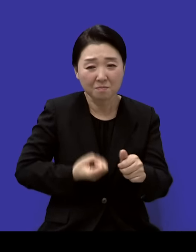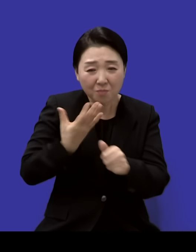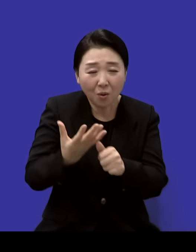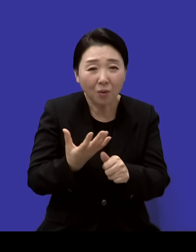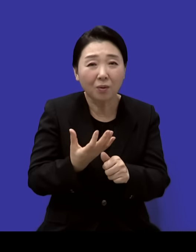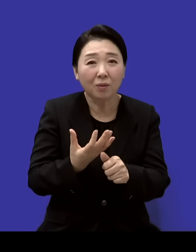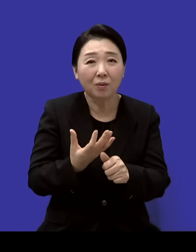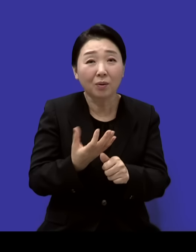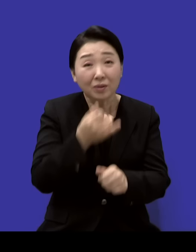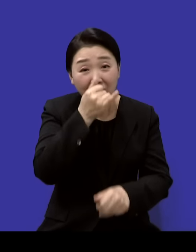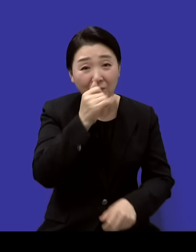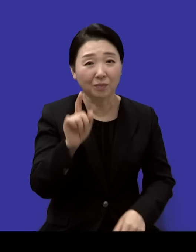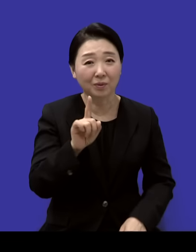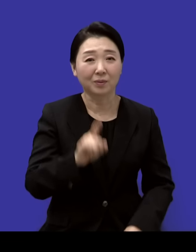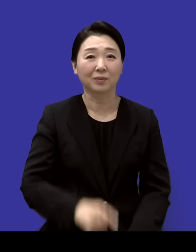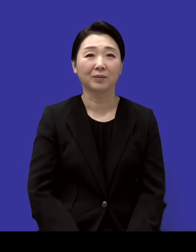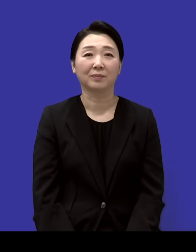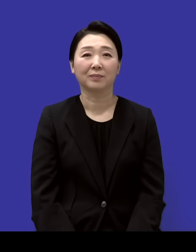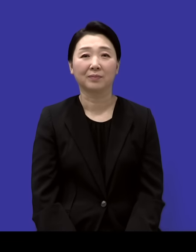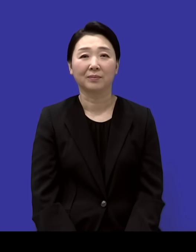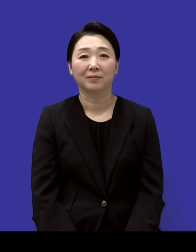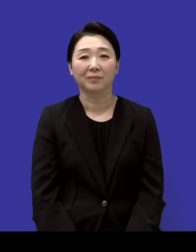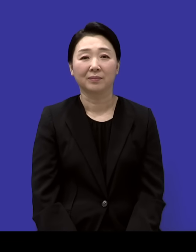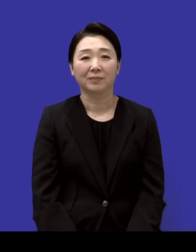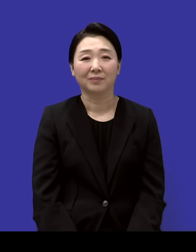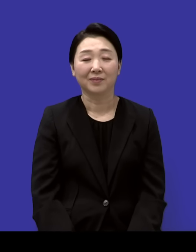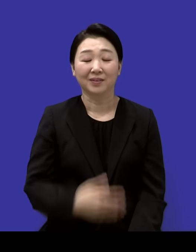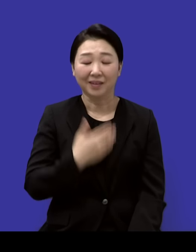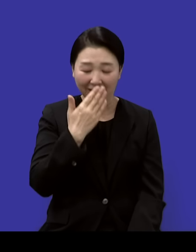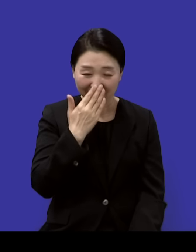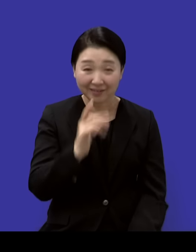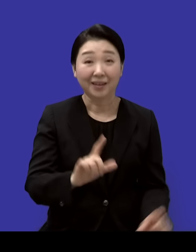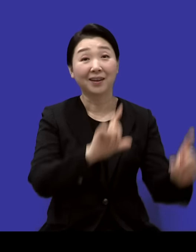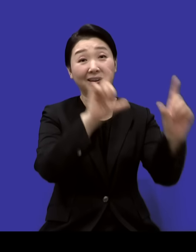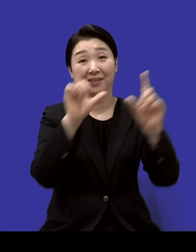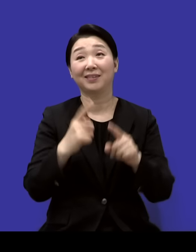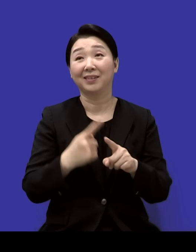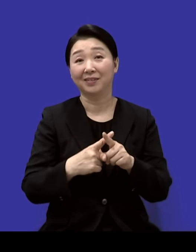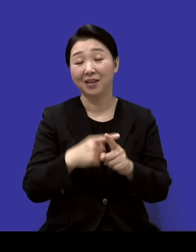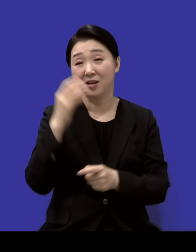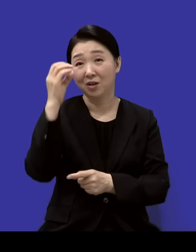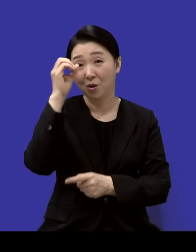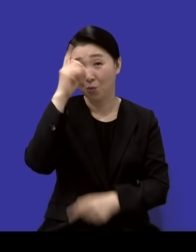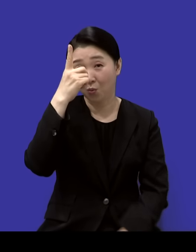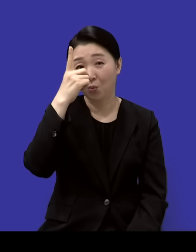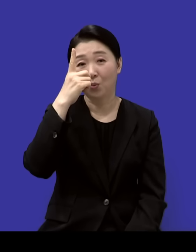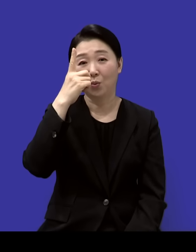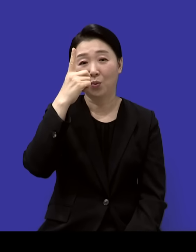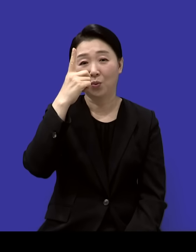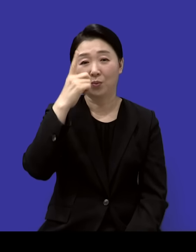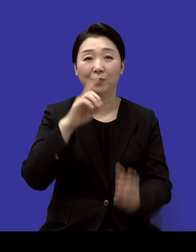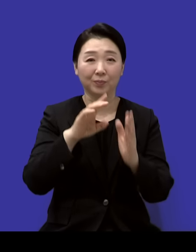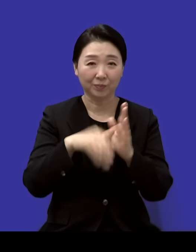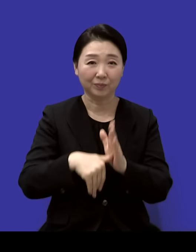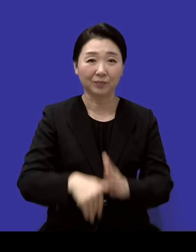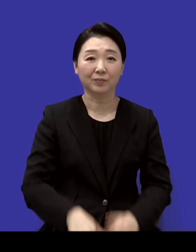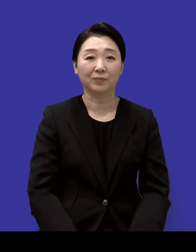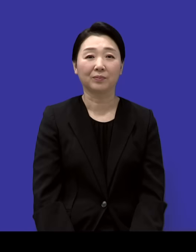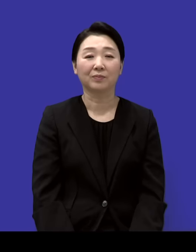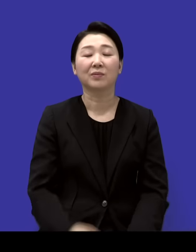표출된 일이 또 있었을 것 같아요. 네, 맞습니다. 진짜 착하게 살다가 음. 고등학교 1학년 때